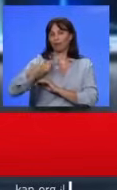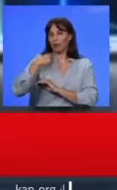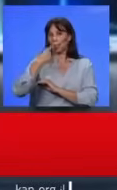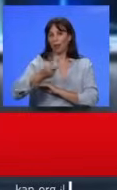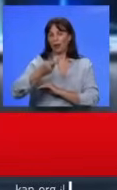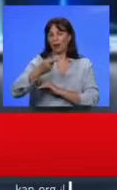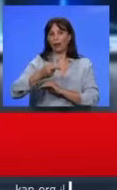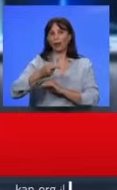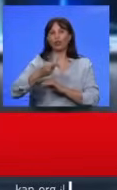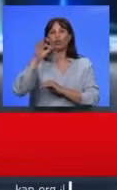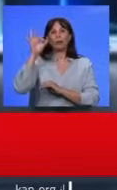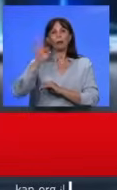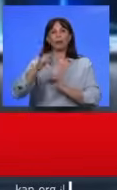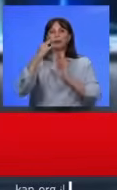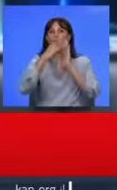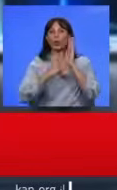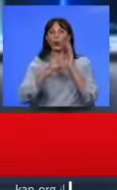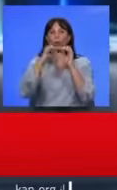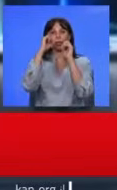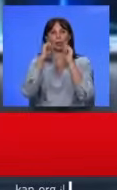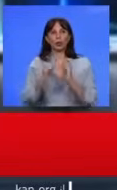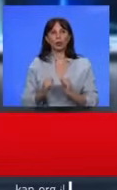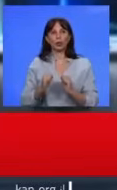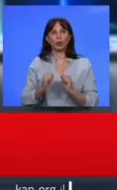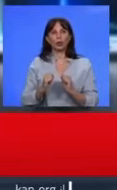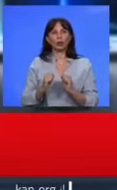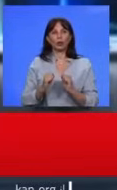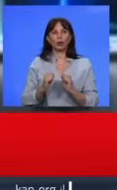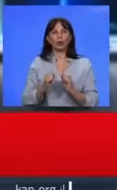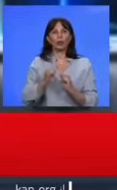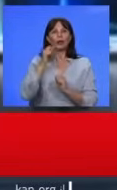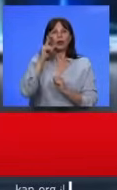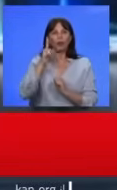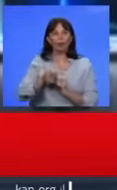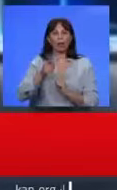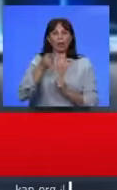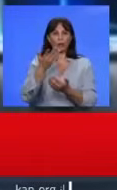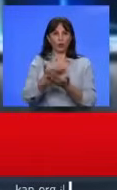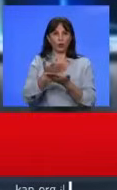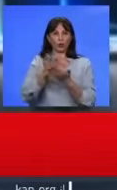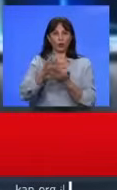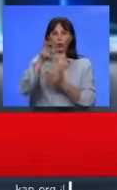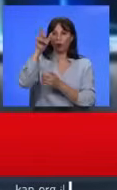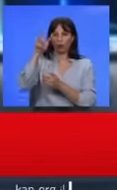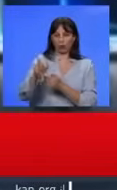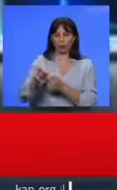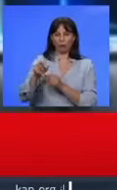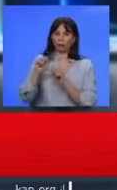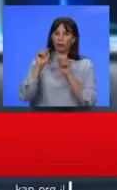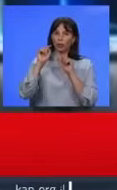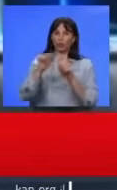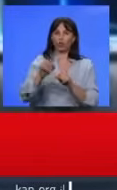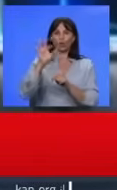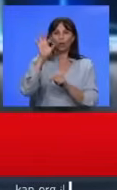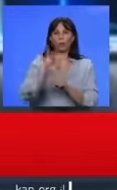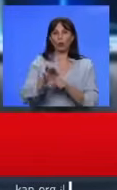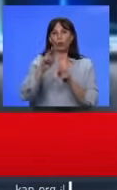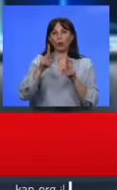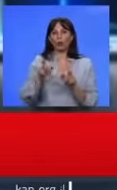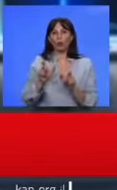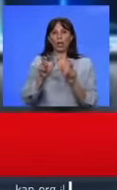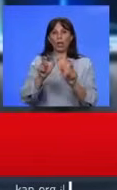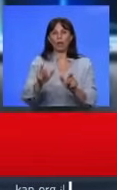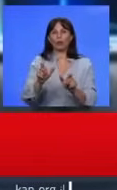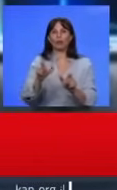בחוק יסוד. הוא אומר, לא מניעת חשוב. תוכחותו של אדם בהליך שבו נחרץ גורלו, פוגעת ביכולתו להתגונן. ומה אם